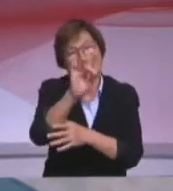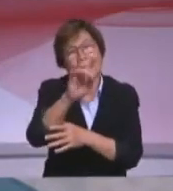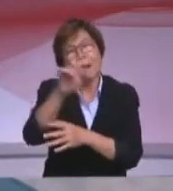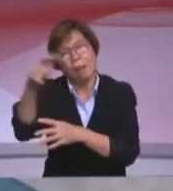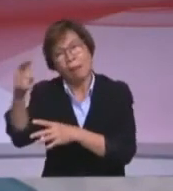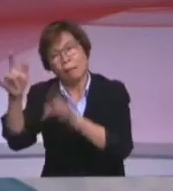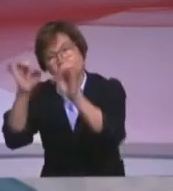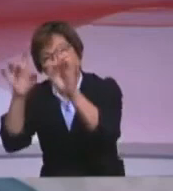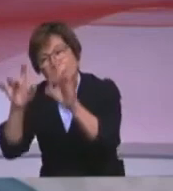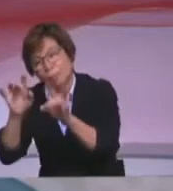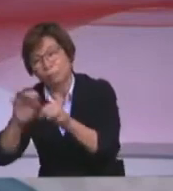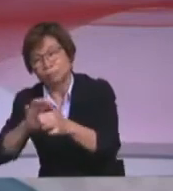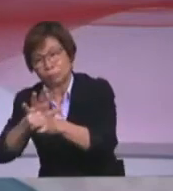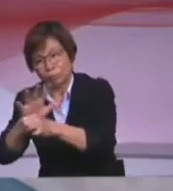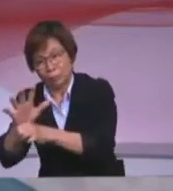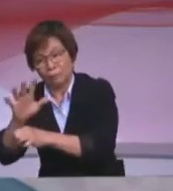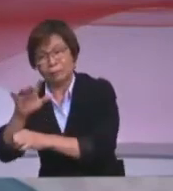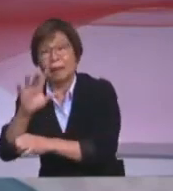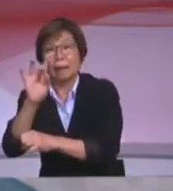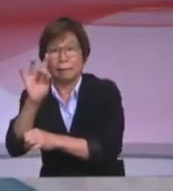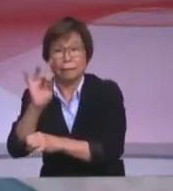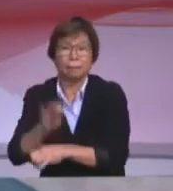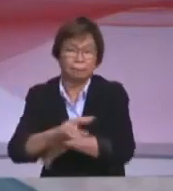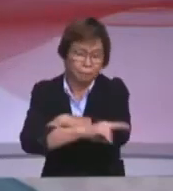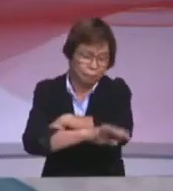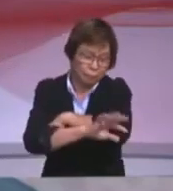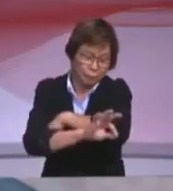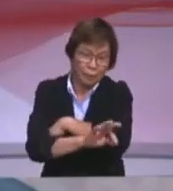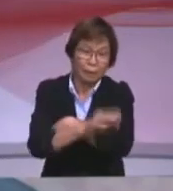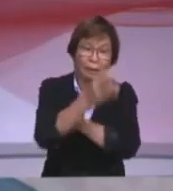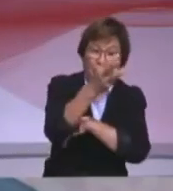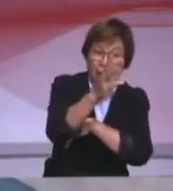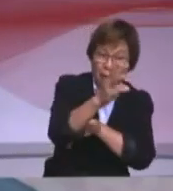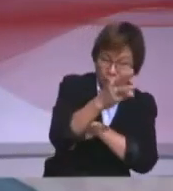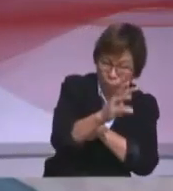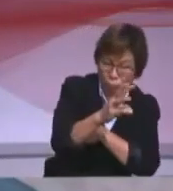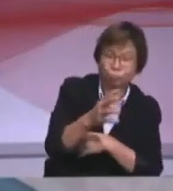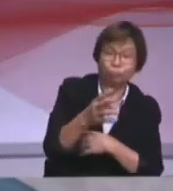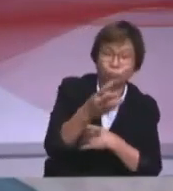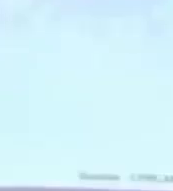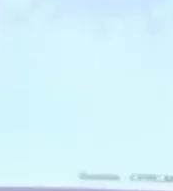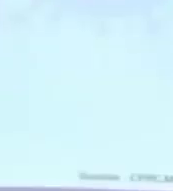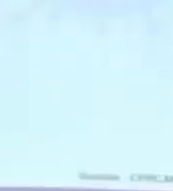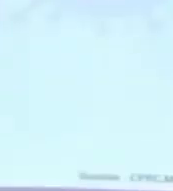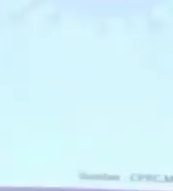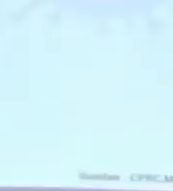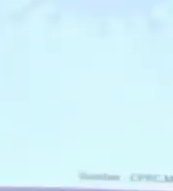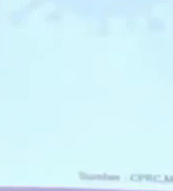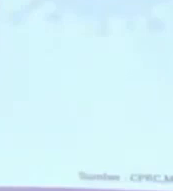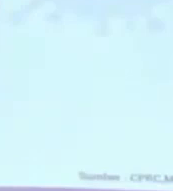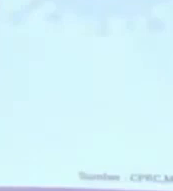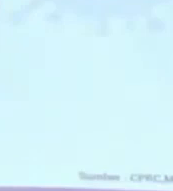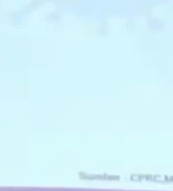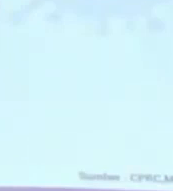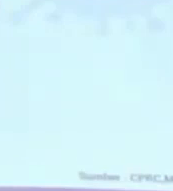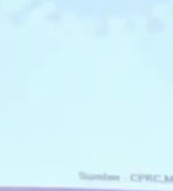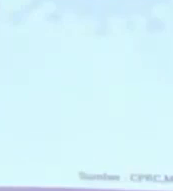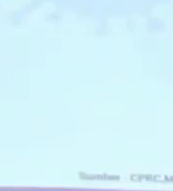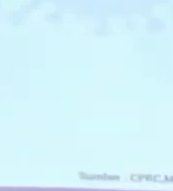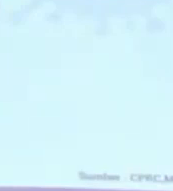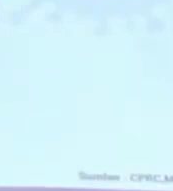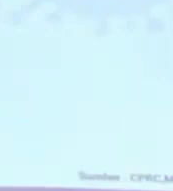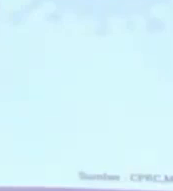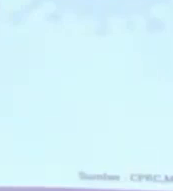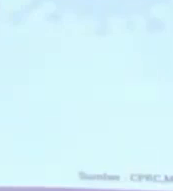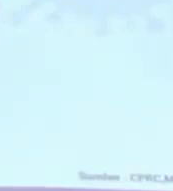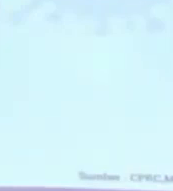saringan COVID-19. Di Negeri Sembilan, 16 kes telah dikesan, iaitu 9 kes daripada kluster-kluster sedia